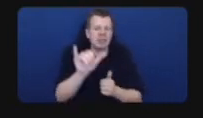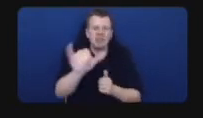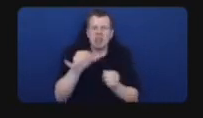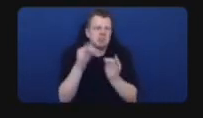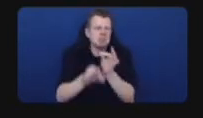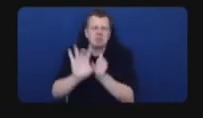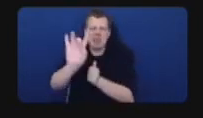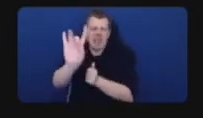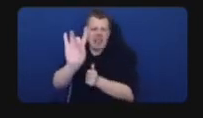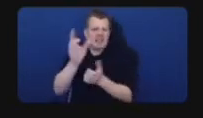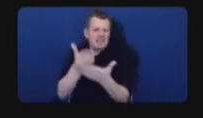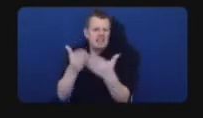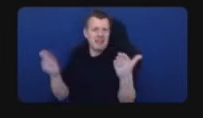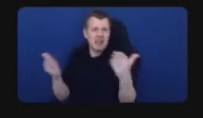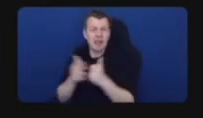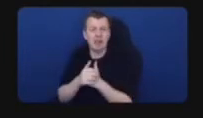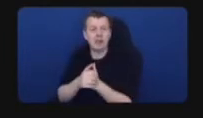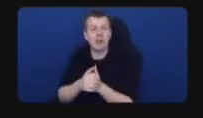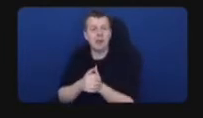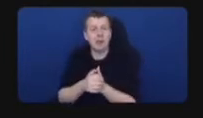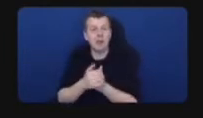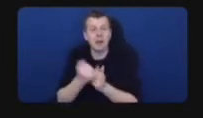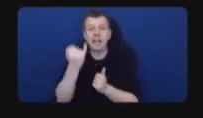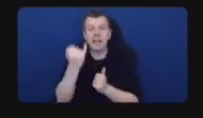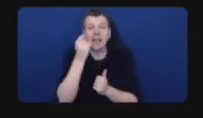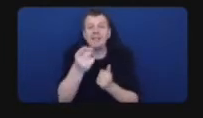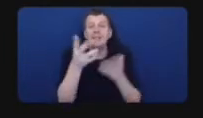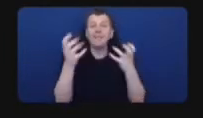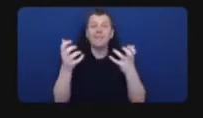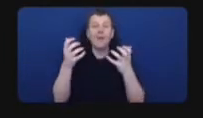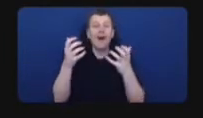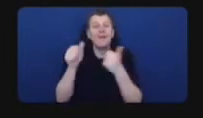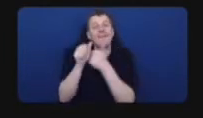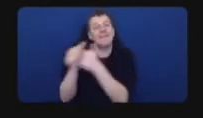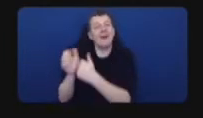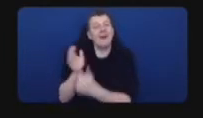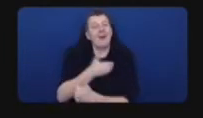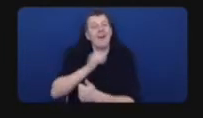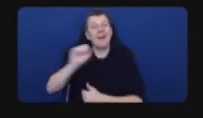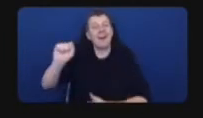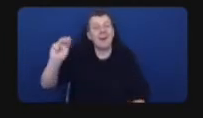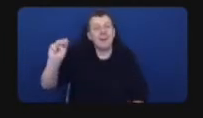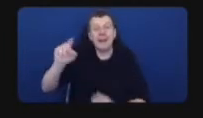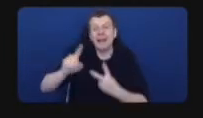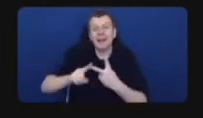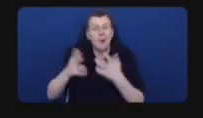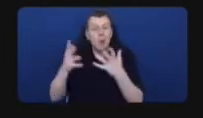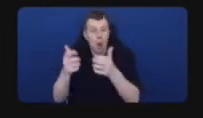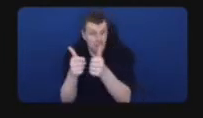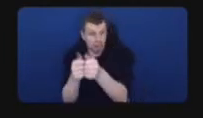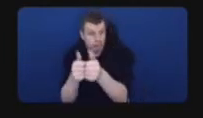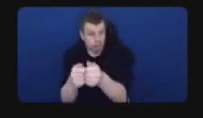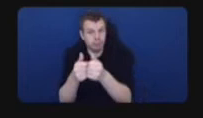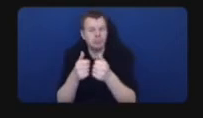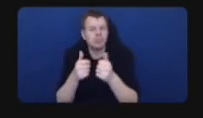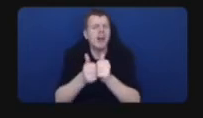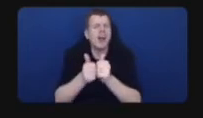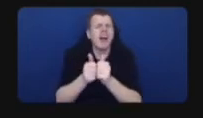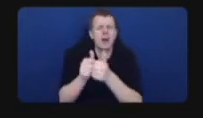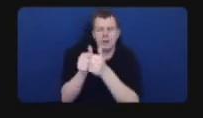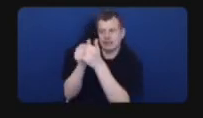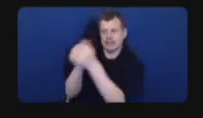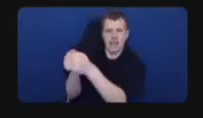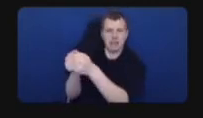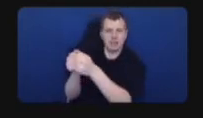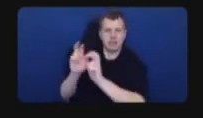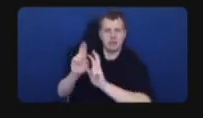些了。那关于大家想对我们这个办公室要做更进一步